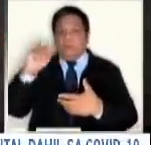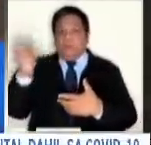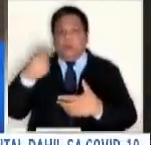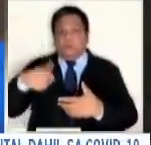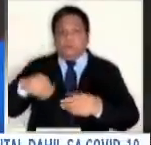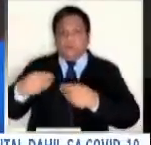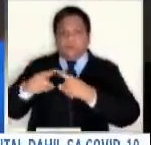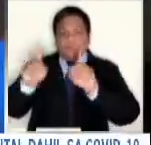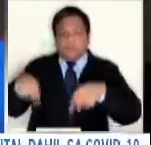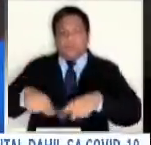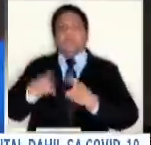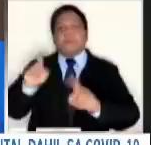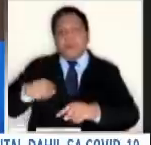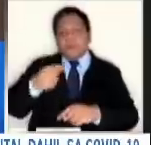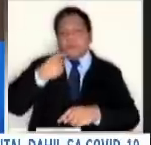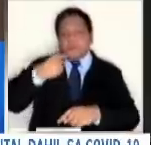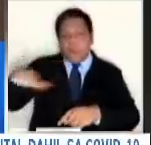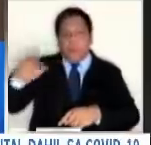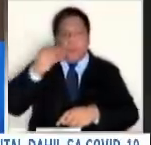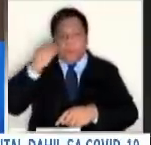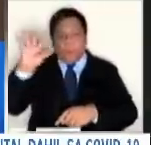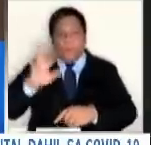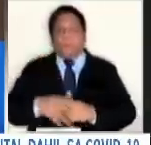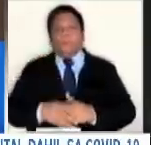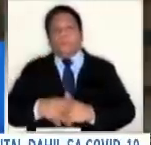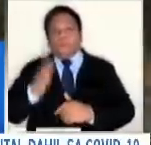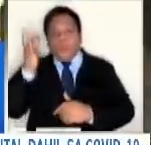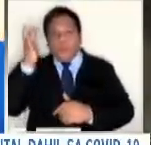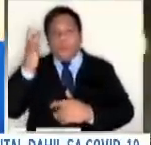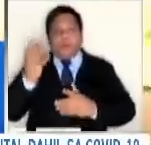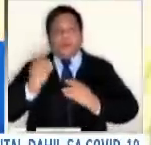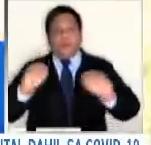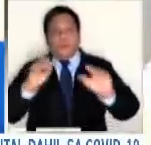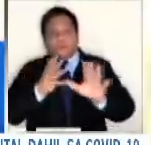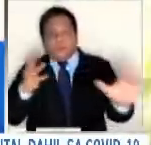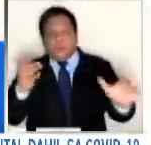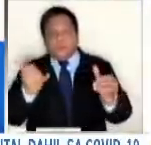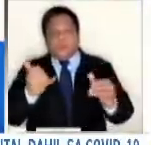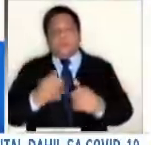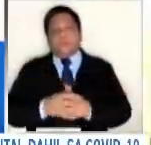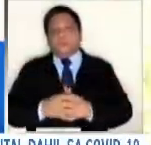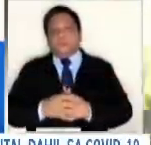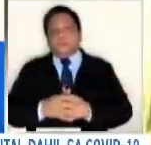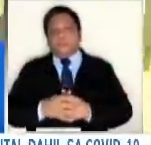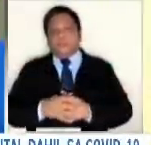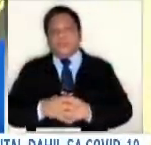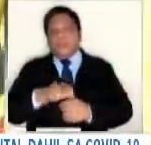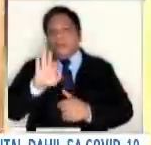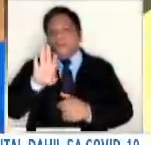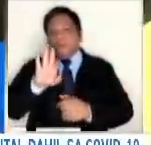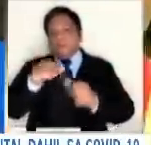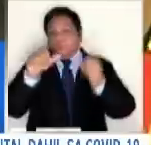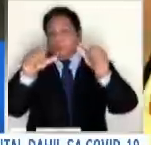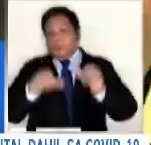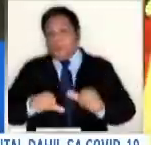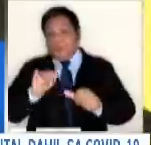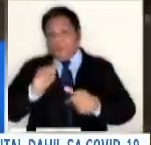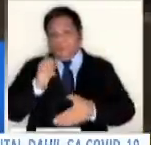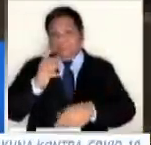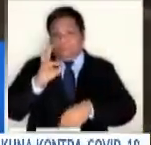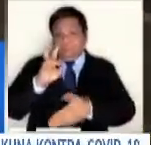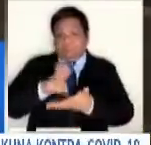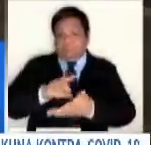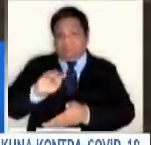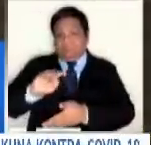kami. Dahil uwi na lang kayo kasi walang pila, ganito. Sa Facebook post sa Maginhawa Community Pantry, inanunsyo nito na